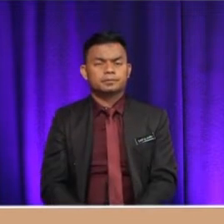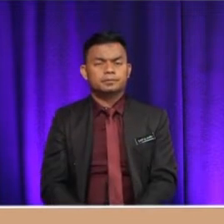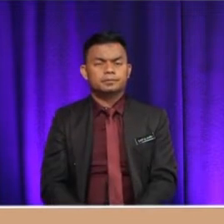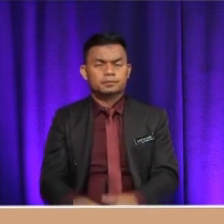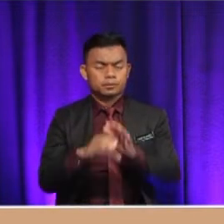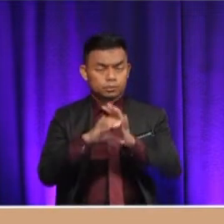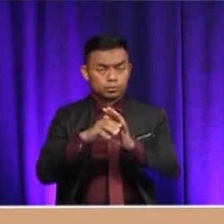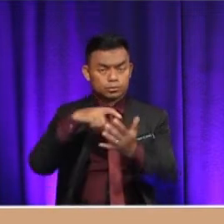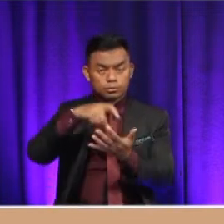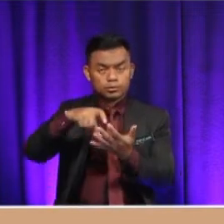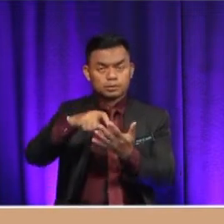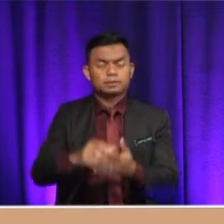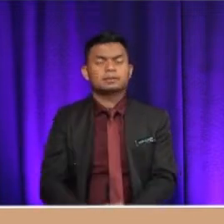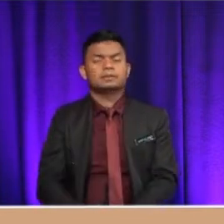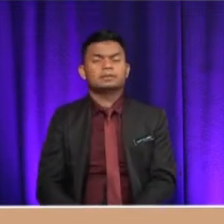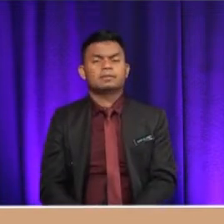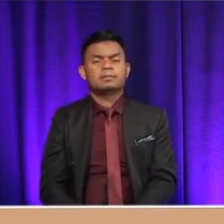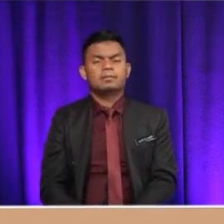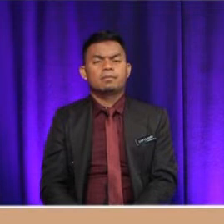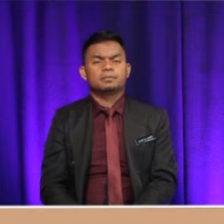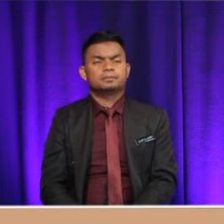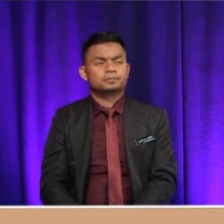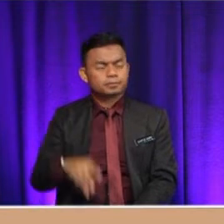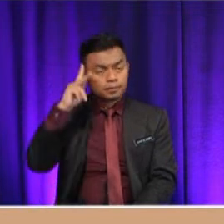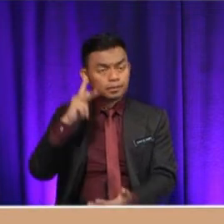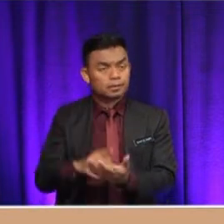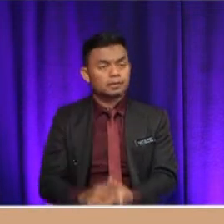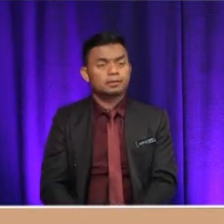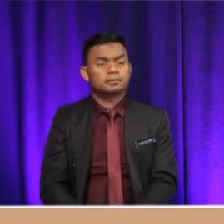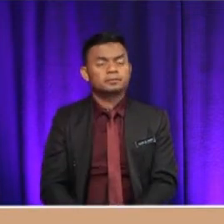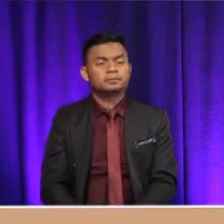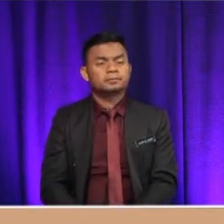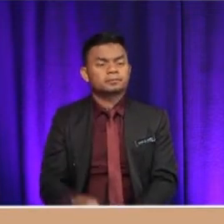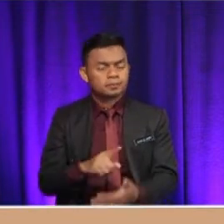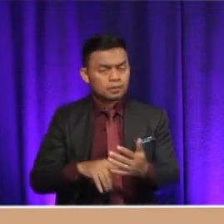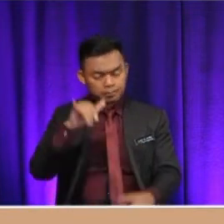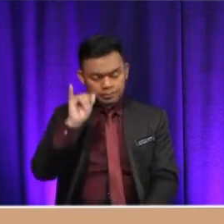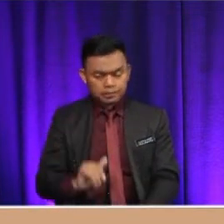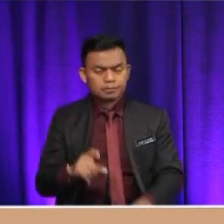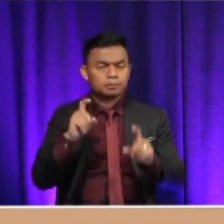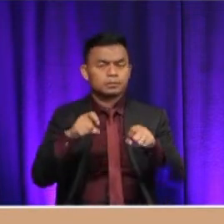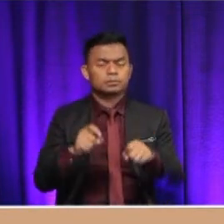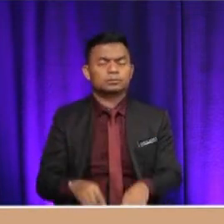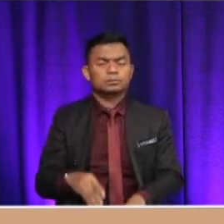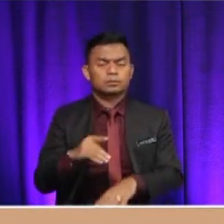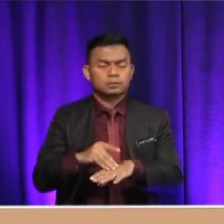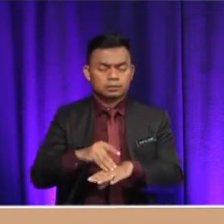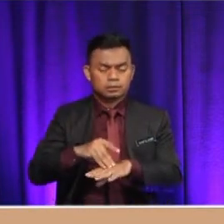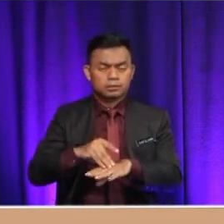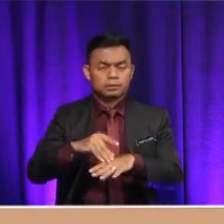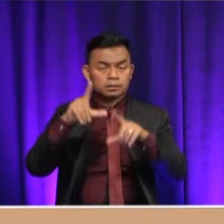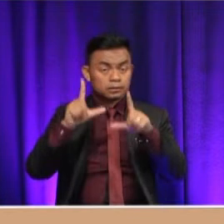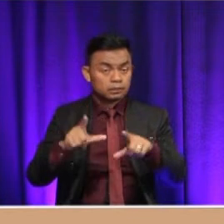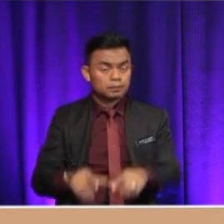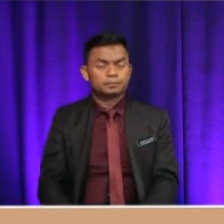lukisan skematik perpaipan. So dia kenal pasti ada apa lekapan yang dipasang, jenis pipe, arah